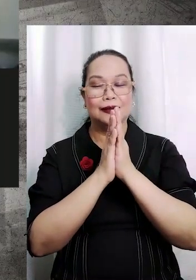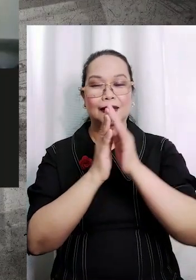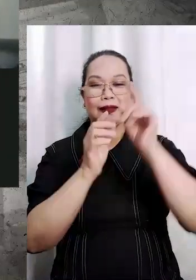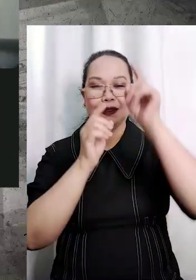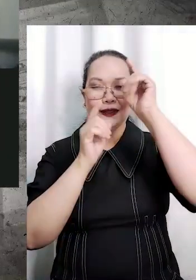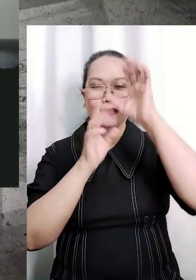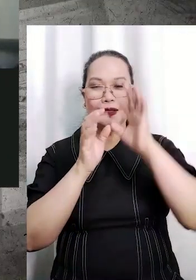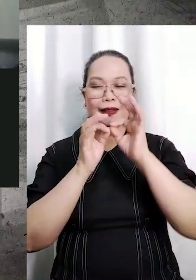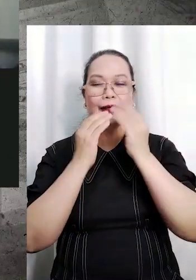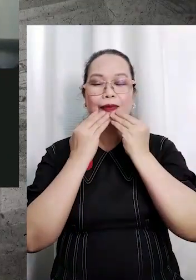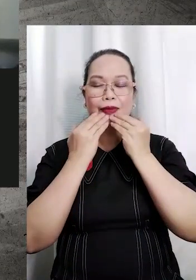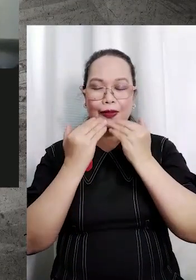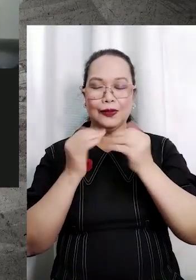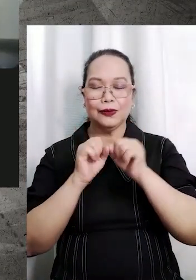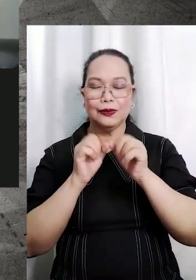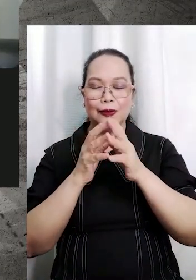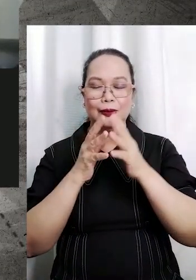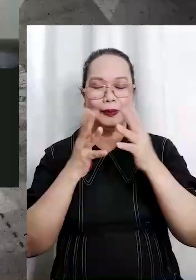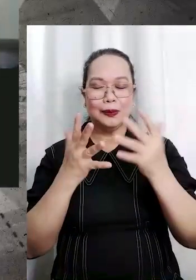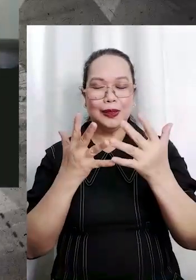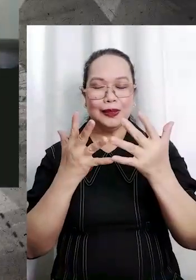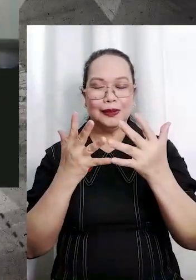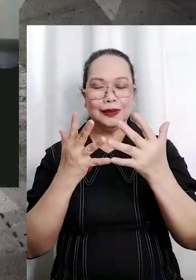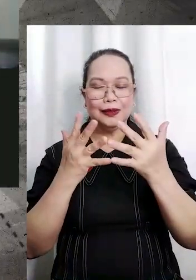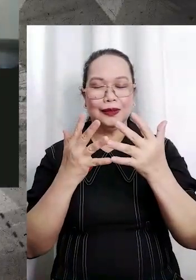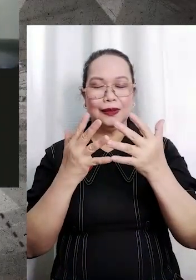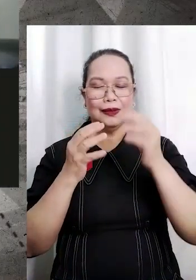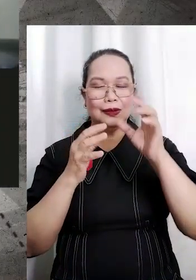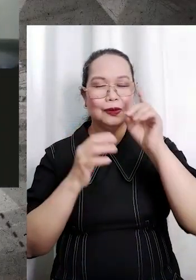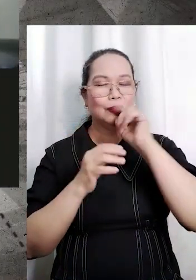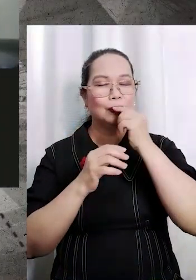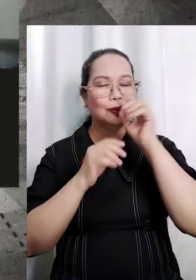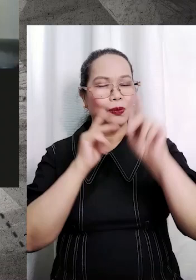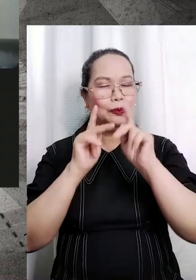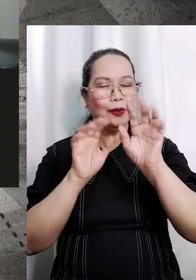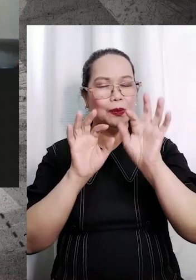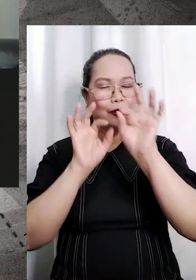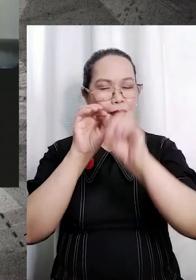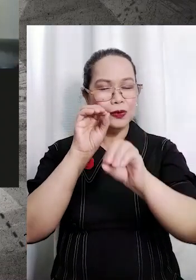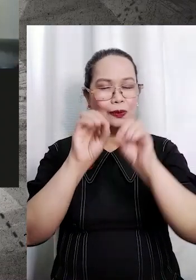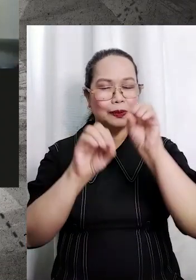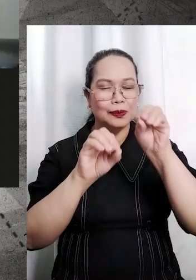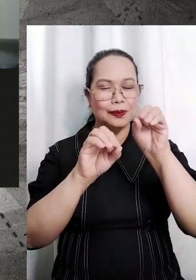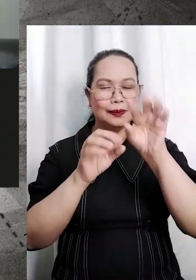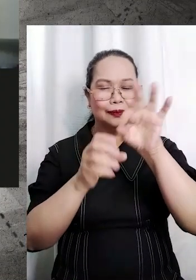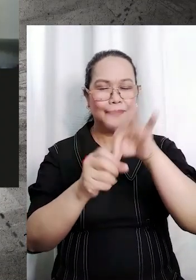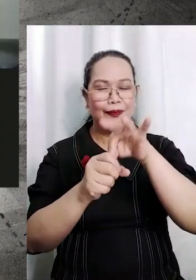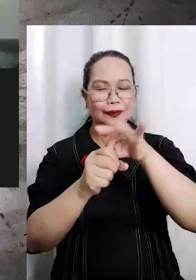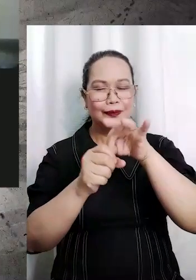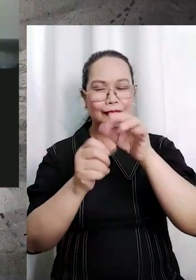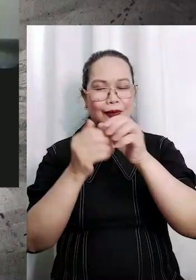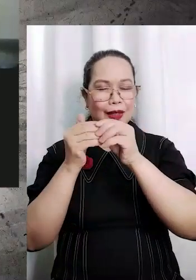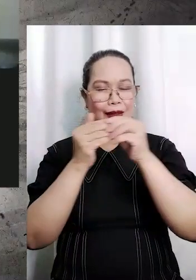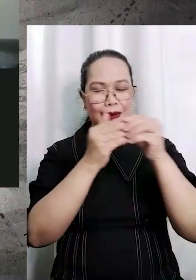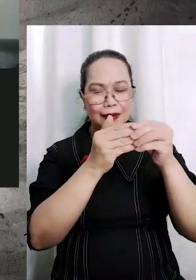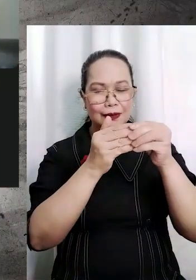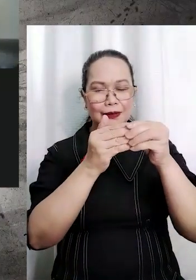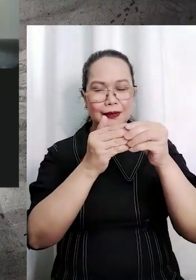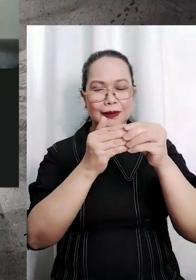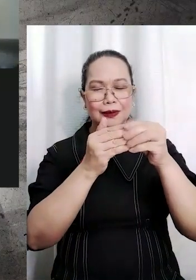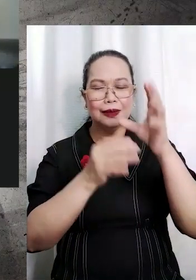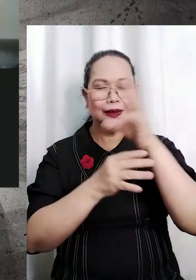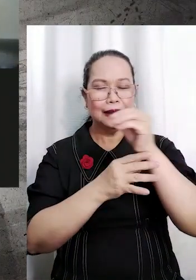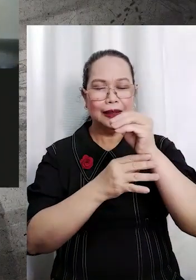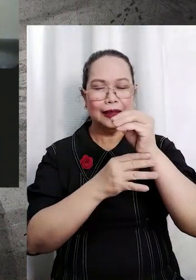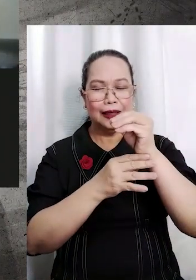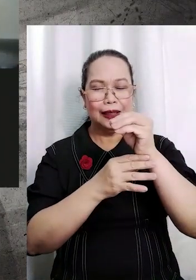manalangin. Panginoon, papasalamat po kami sa iyong mga inilagay at mahinang na lider at